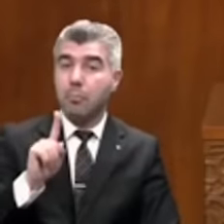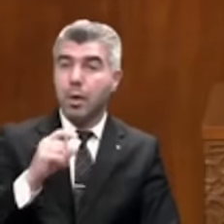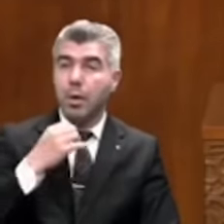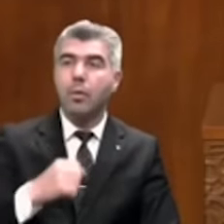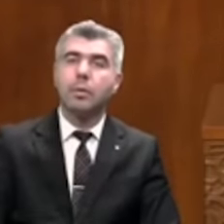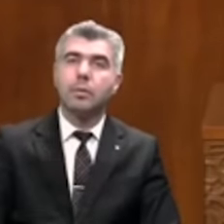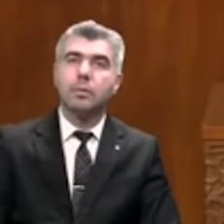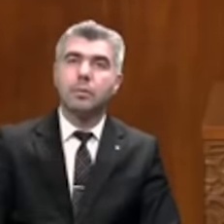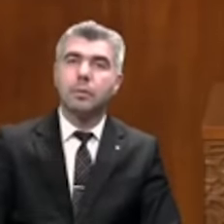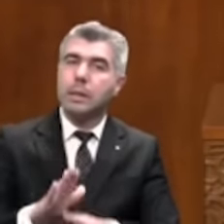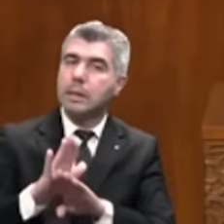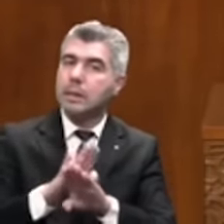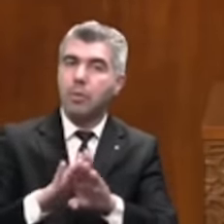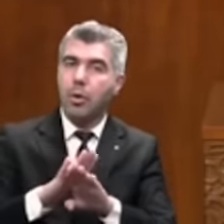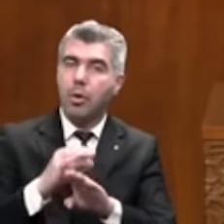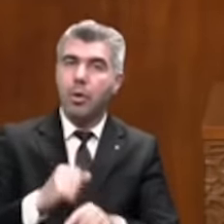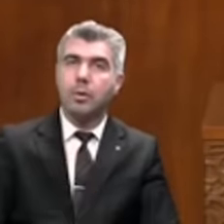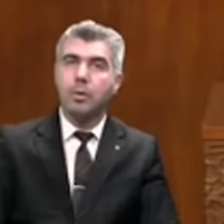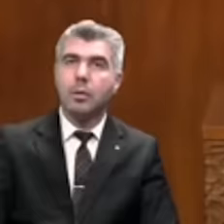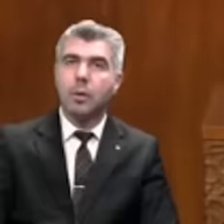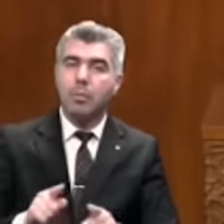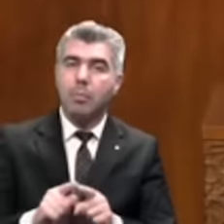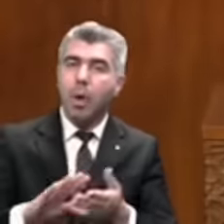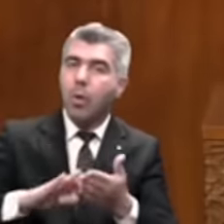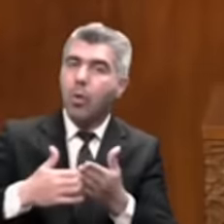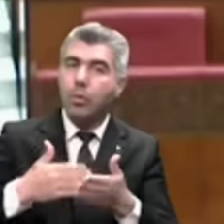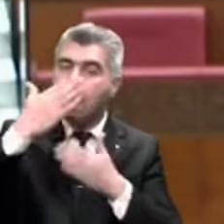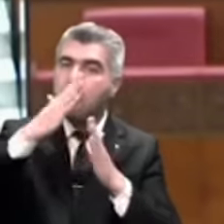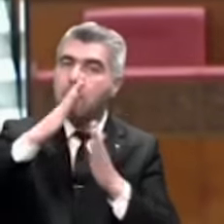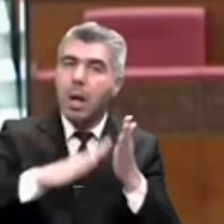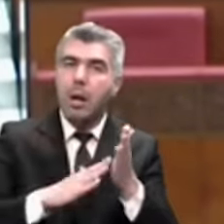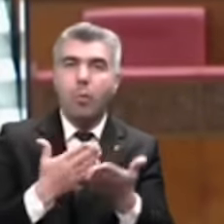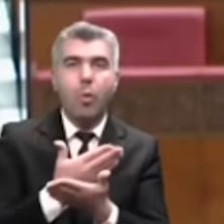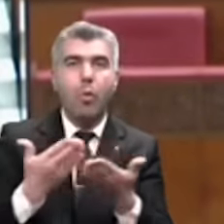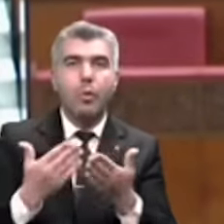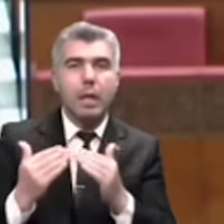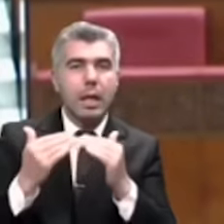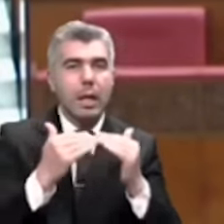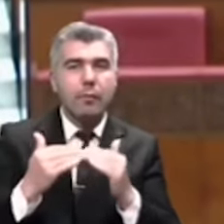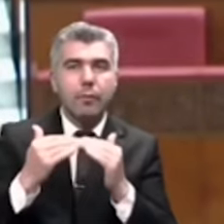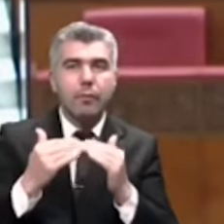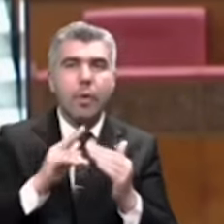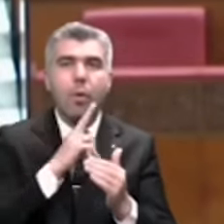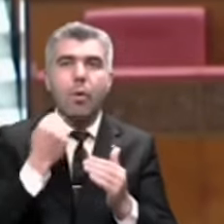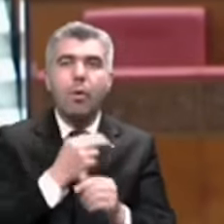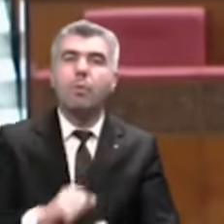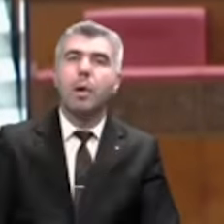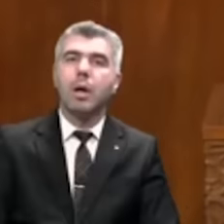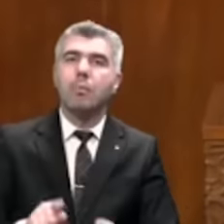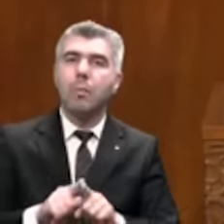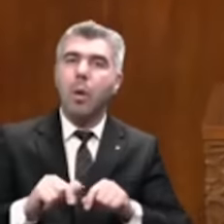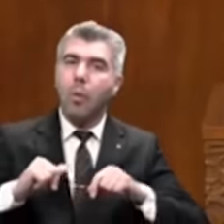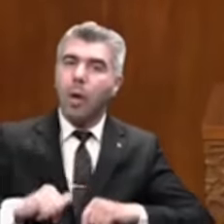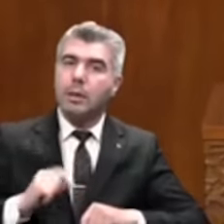ولكن اسمحوا لي، هادشي ديالكم كلكم وديال المغاربه كلها، ماشي حنا حكومه ولا انا بوحدي ولا وزير